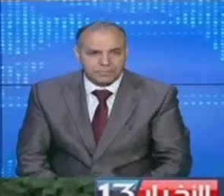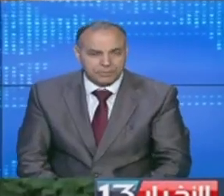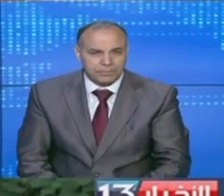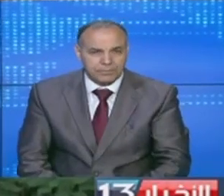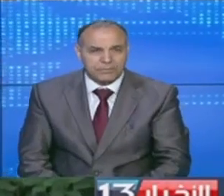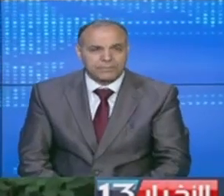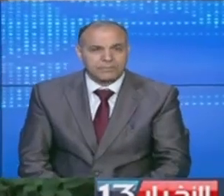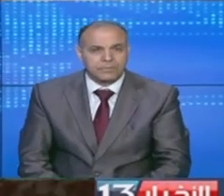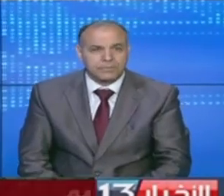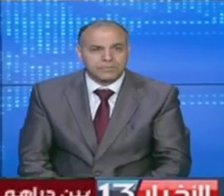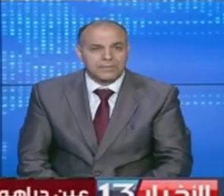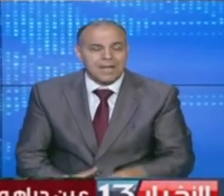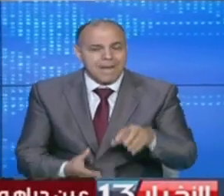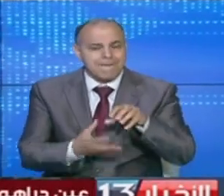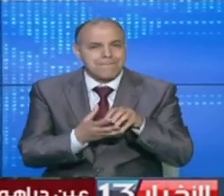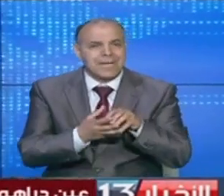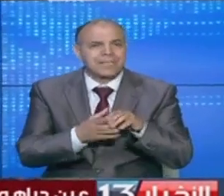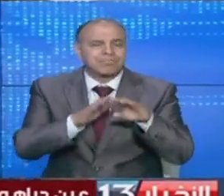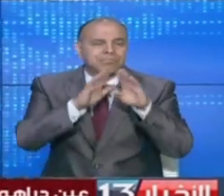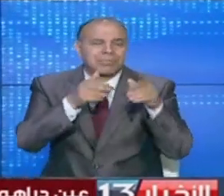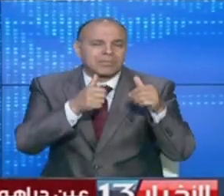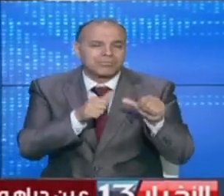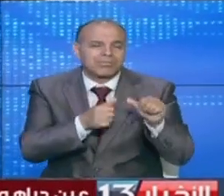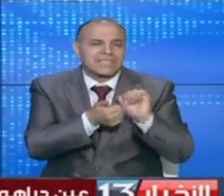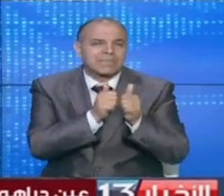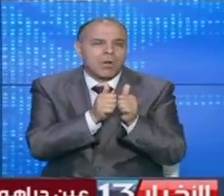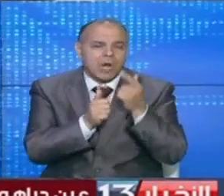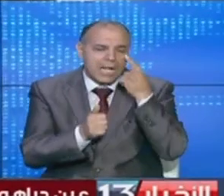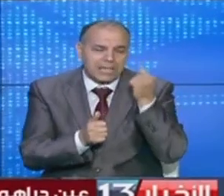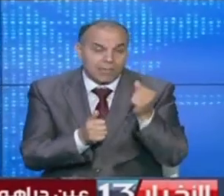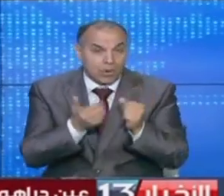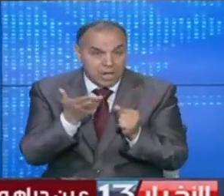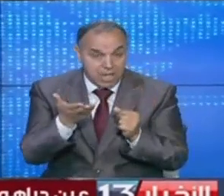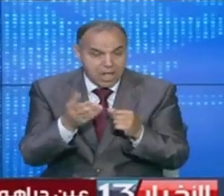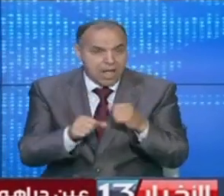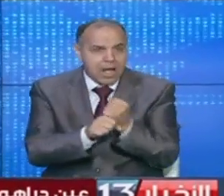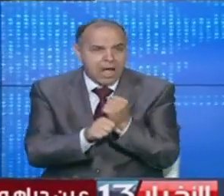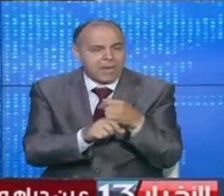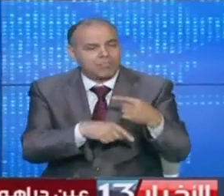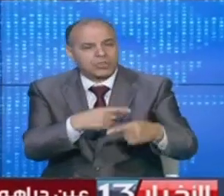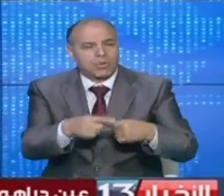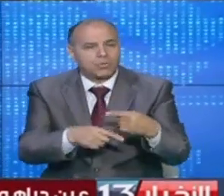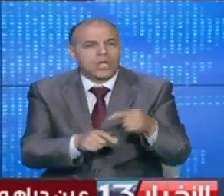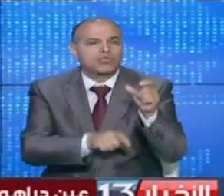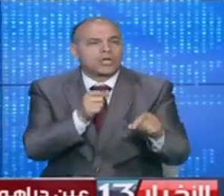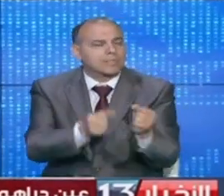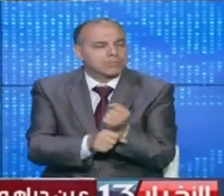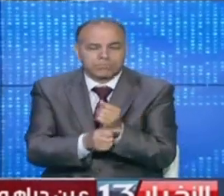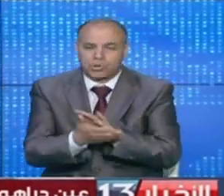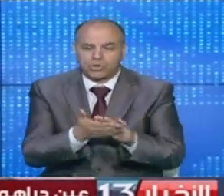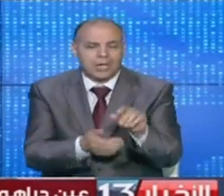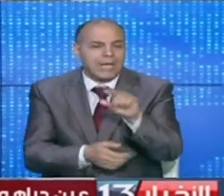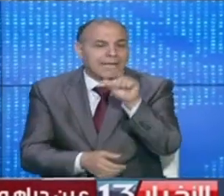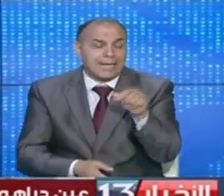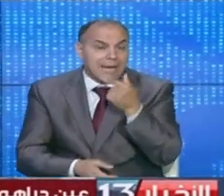في مركز الحجر الصحي بالمركب الرياضي بان درهم عمل متواصل الم تطوريه ليل الاحمر